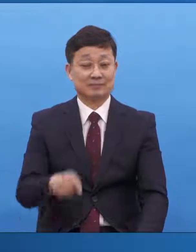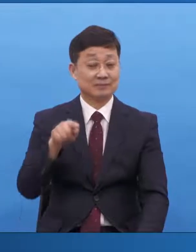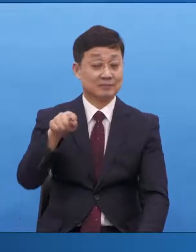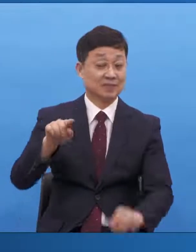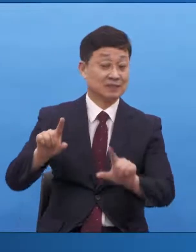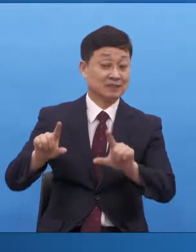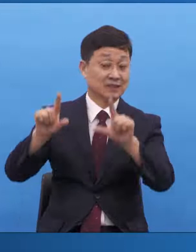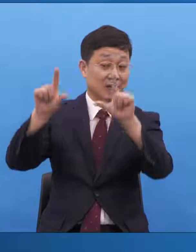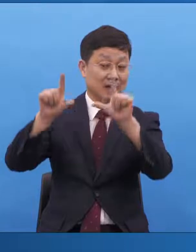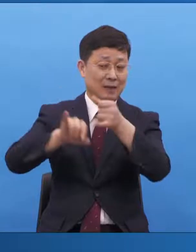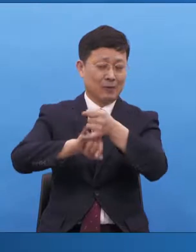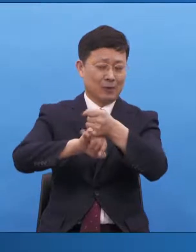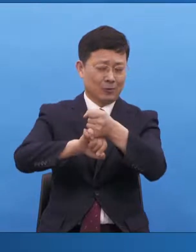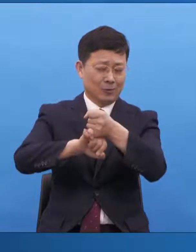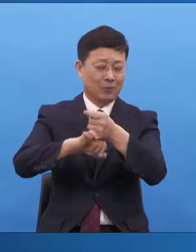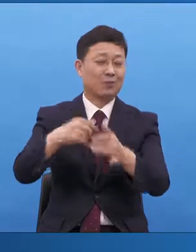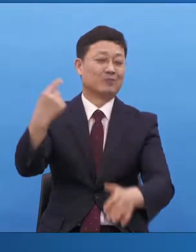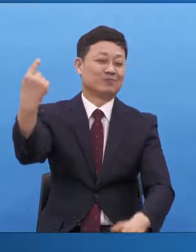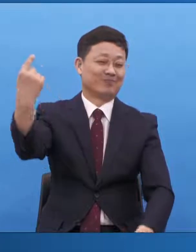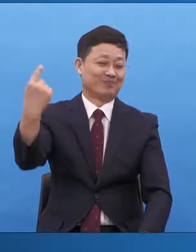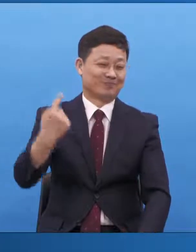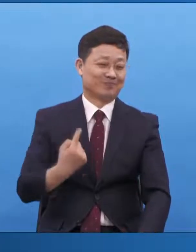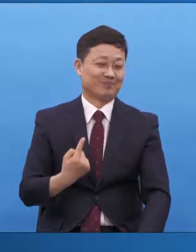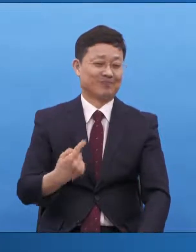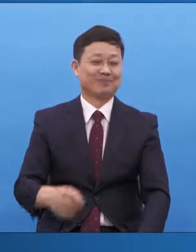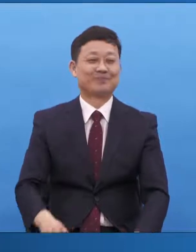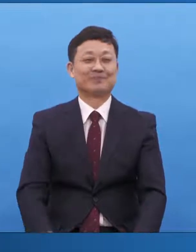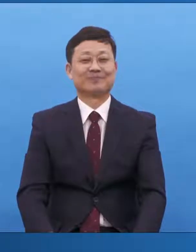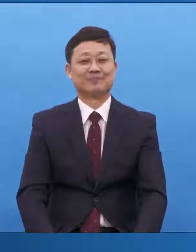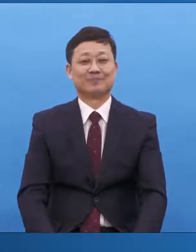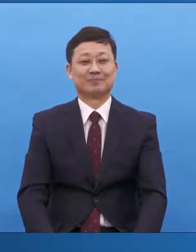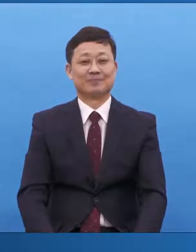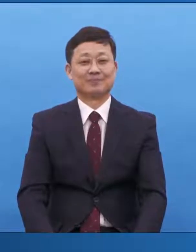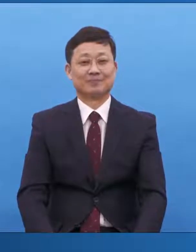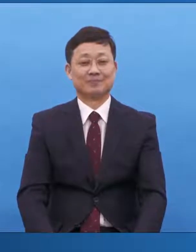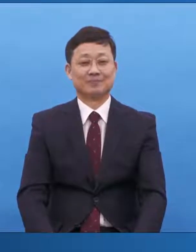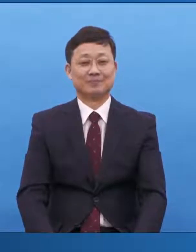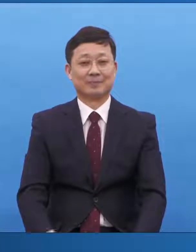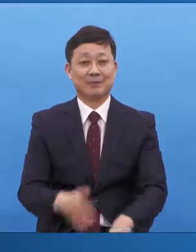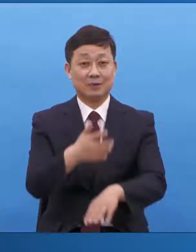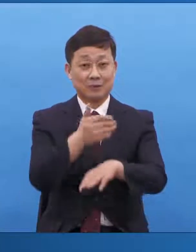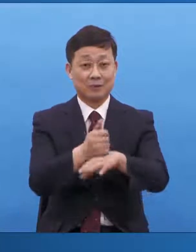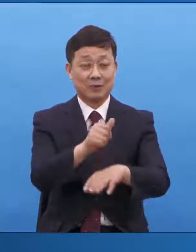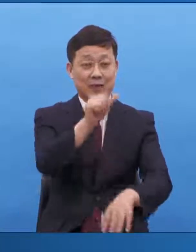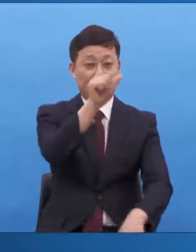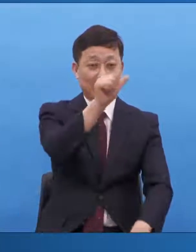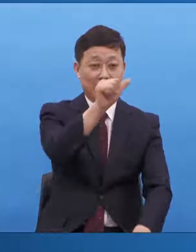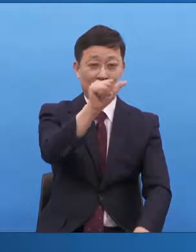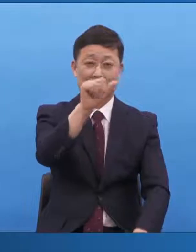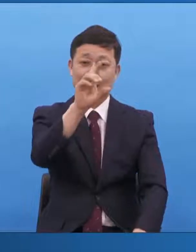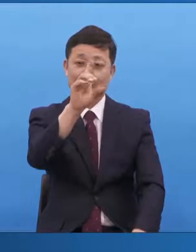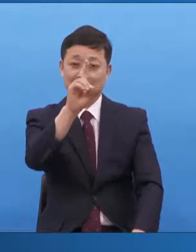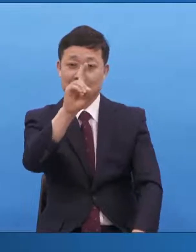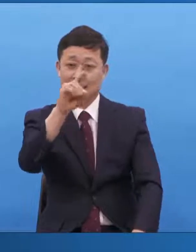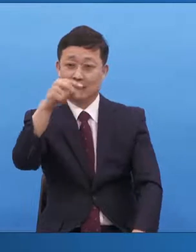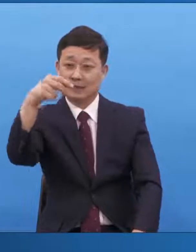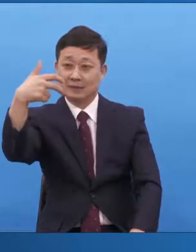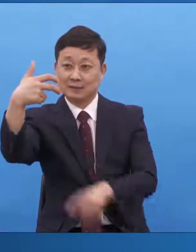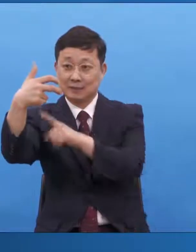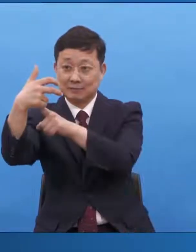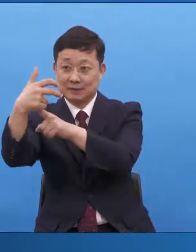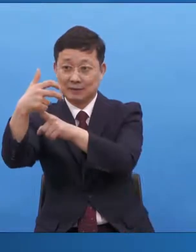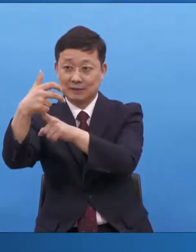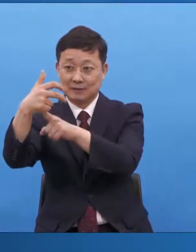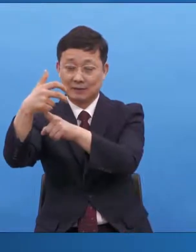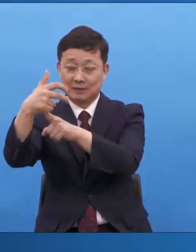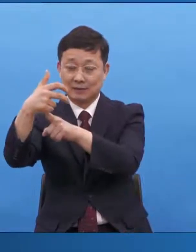그날은 반드시 옵니다. And that day will absolutely come. 드디어 주 70년 이스라엘은